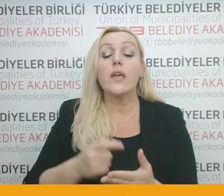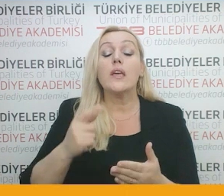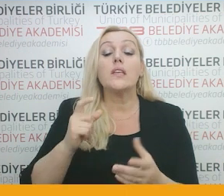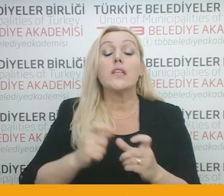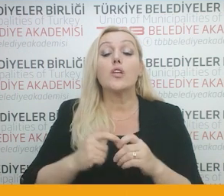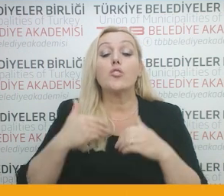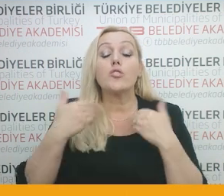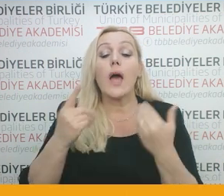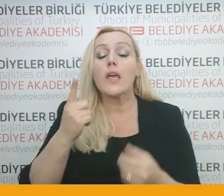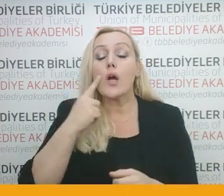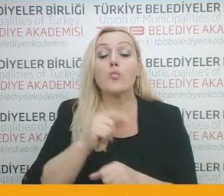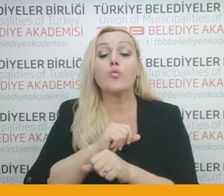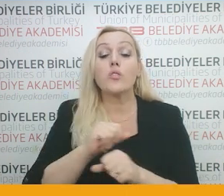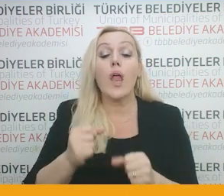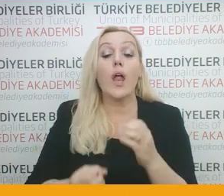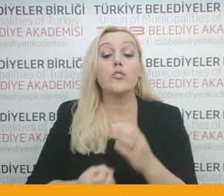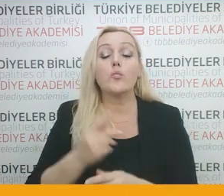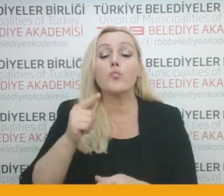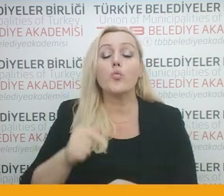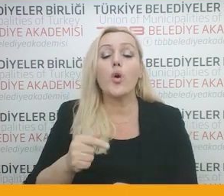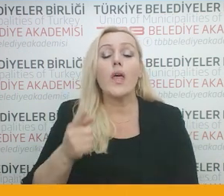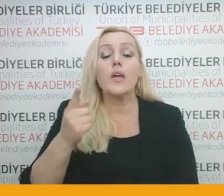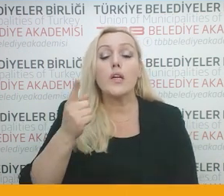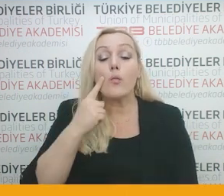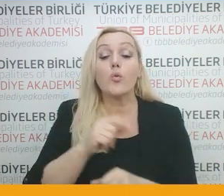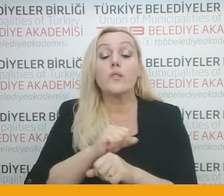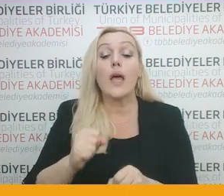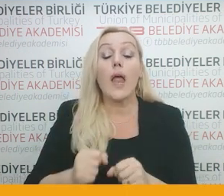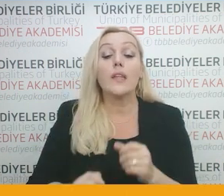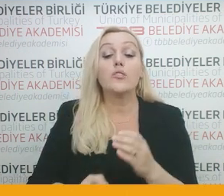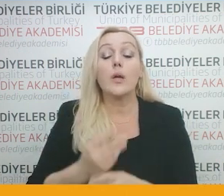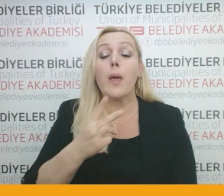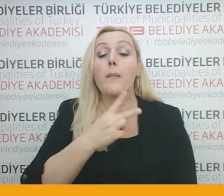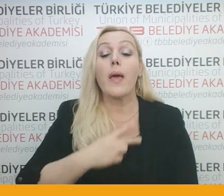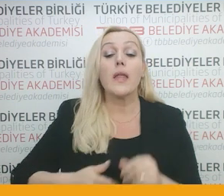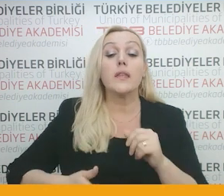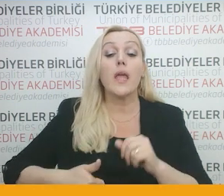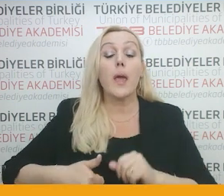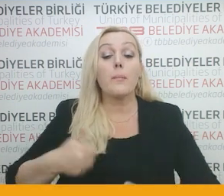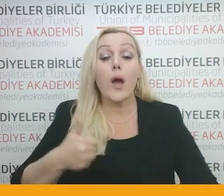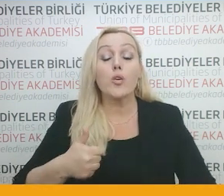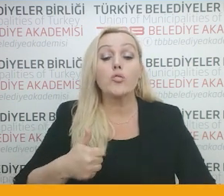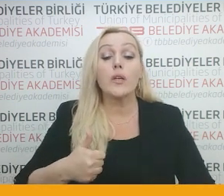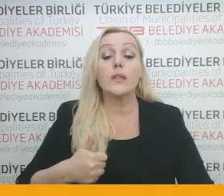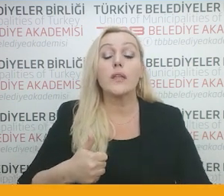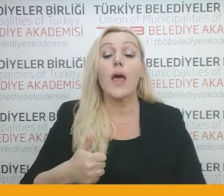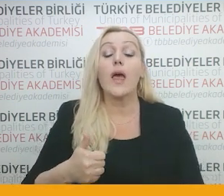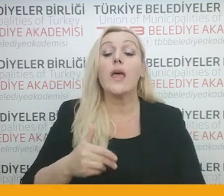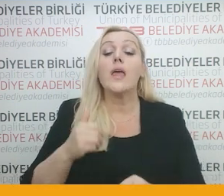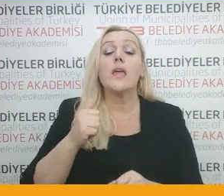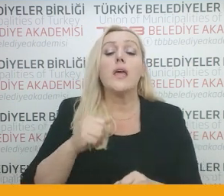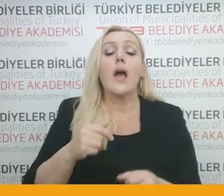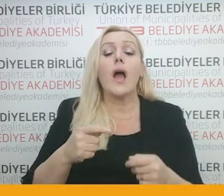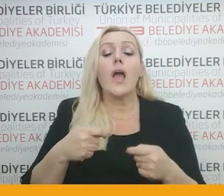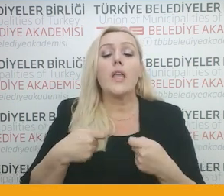çıkarmış. Kimlere bu kamu zararını çıkarmış? Üst yönetici, belediye başkanı, harcama yetkilisi, gerçekleştirme görevlisi. Bu